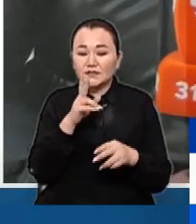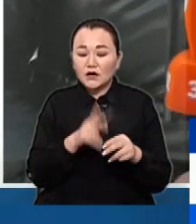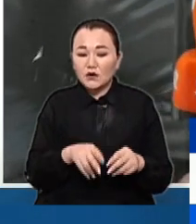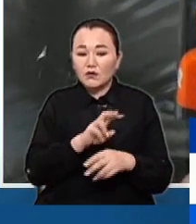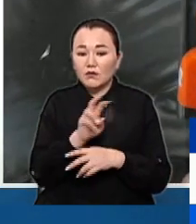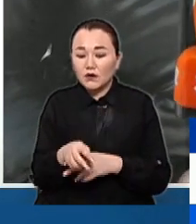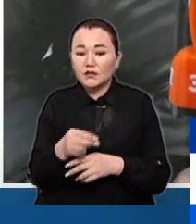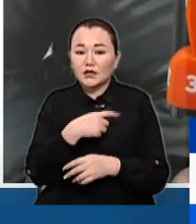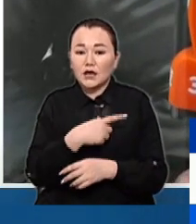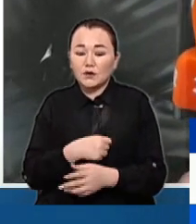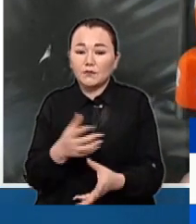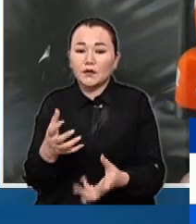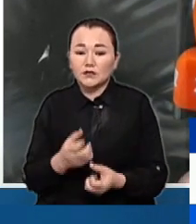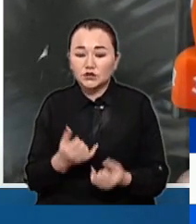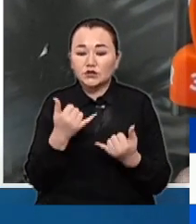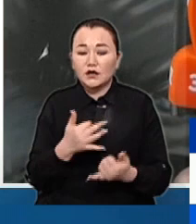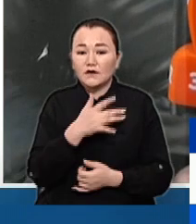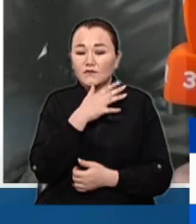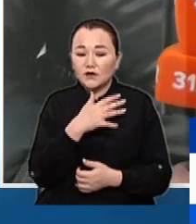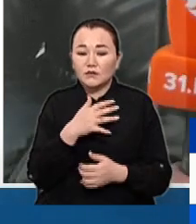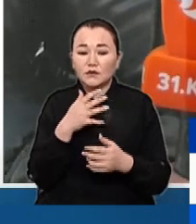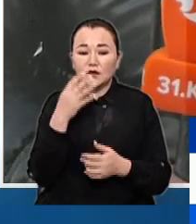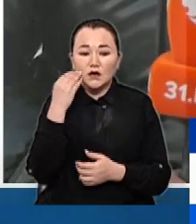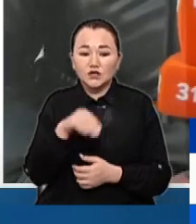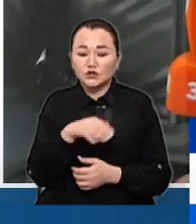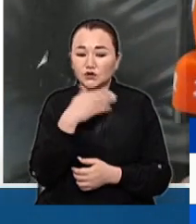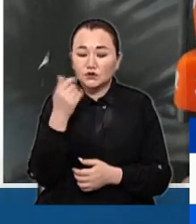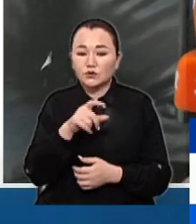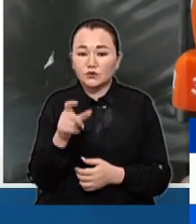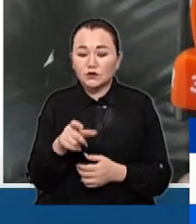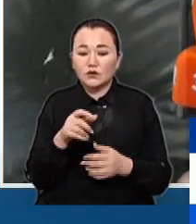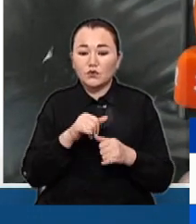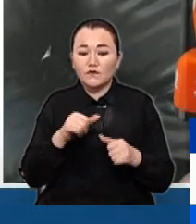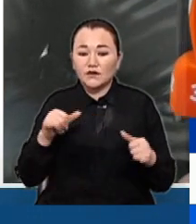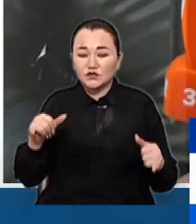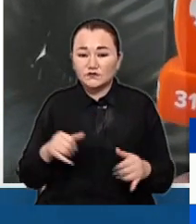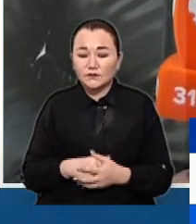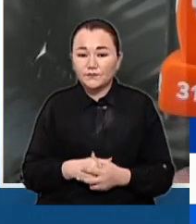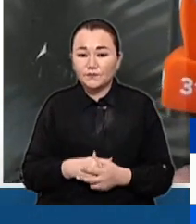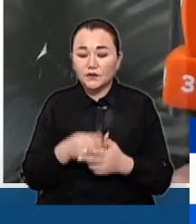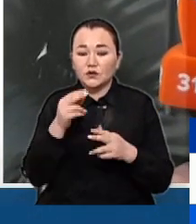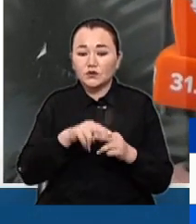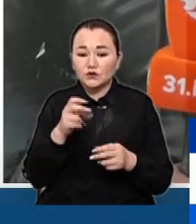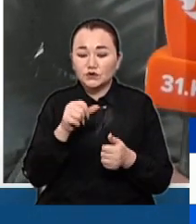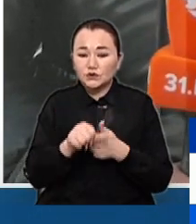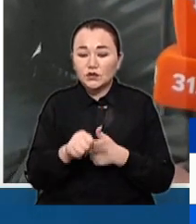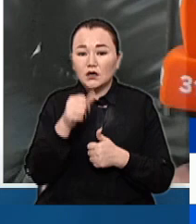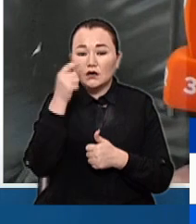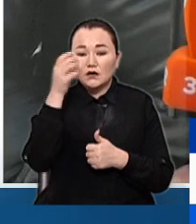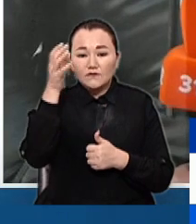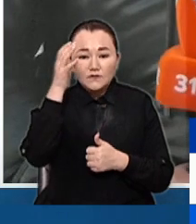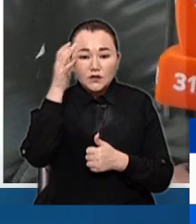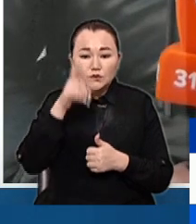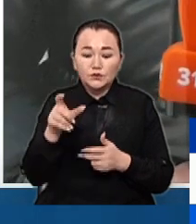көрсетіп, диплом алған мамандар қазіргі таңда сапасыз кадрлар қатарын көбейтіп жүр. Бұдан бөлек үкіметте